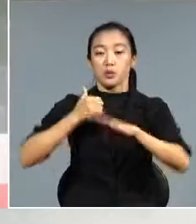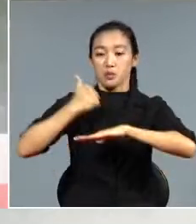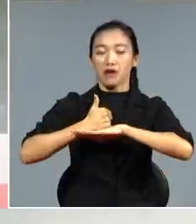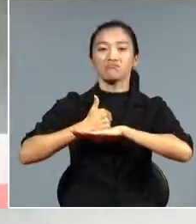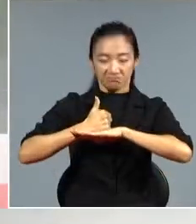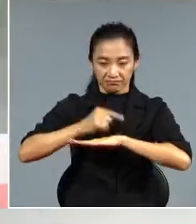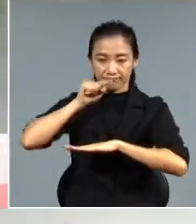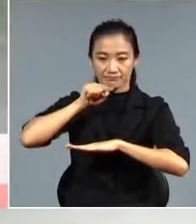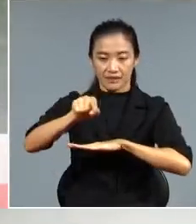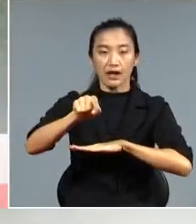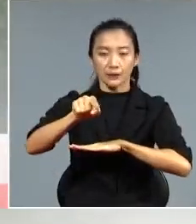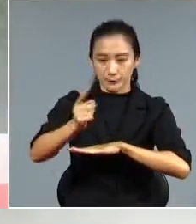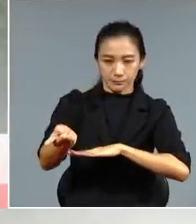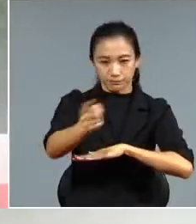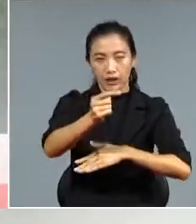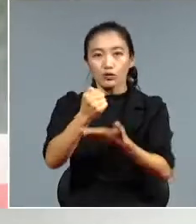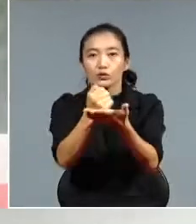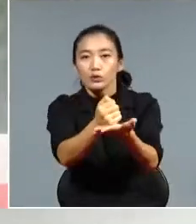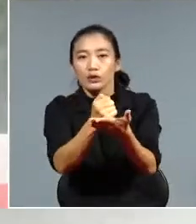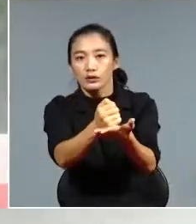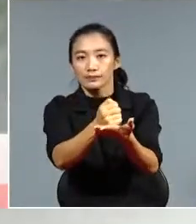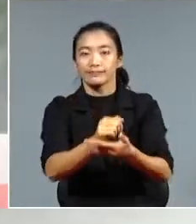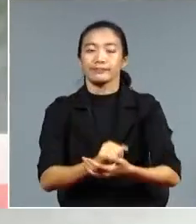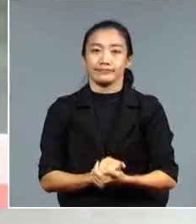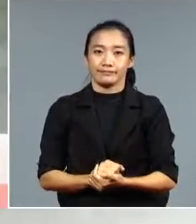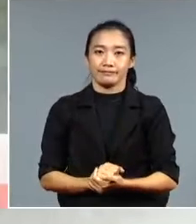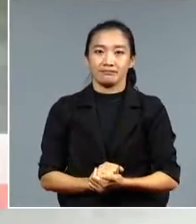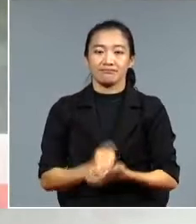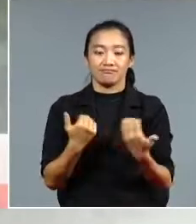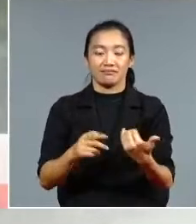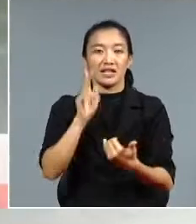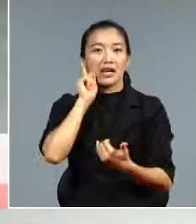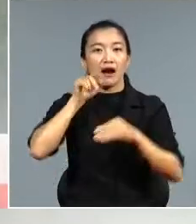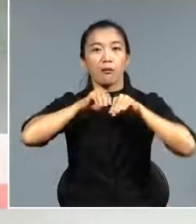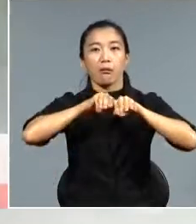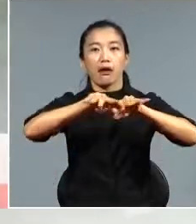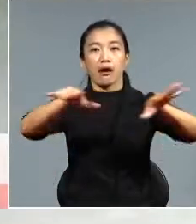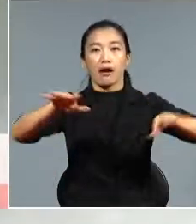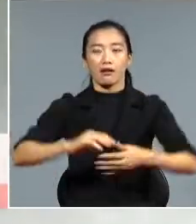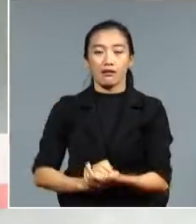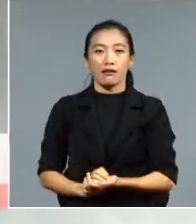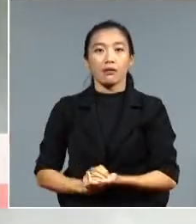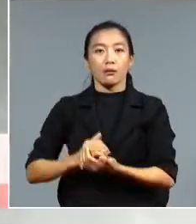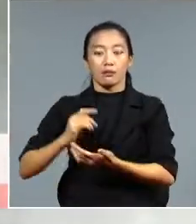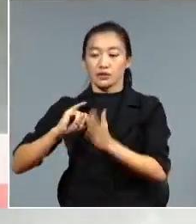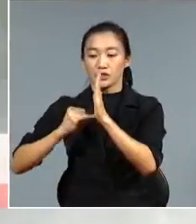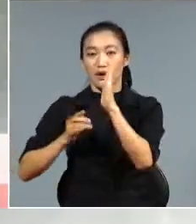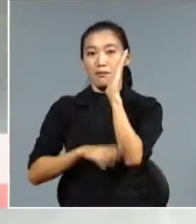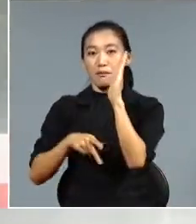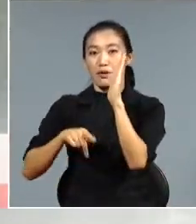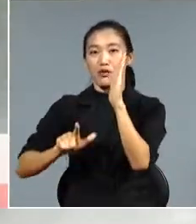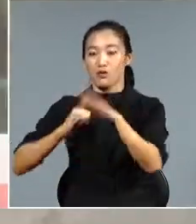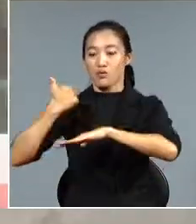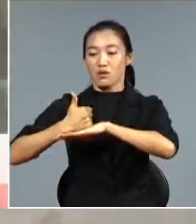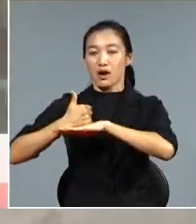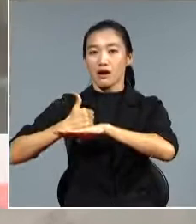ครับเนี่ยแหละฮะไปแล้วนะครับมีข่าวปุ๊บผู้ว่าสั่งปุ๊บไปเลยนะฮะแต่อยู่มาหลายสิบ